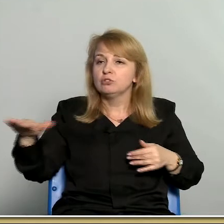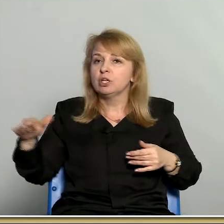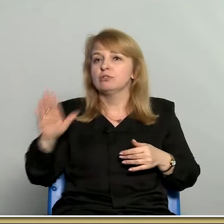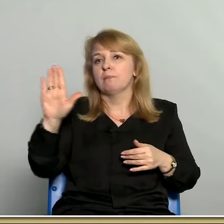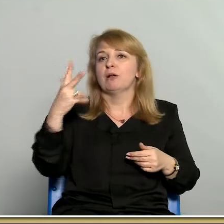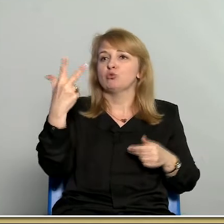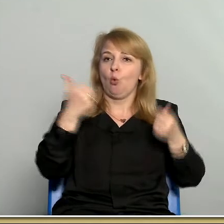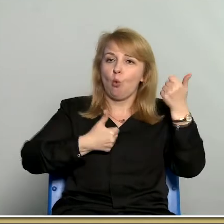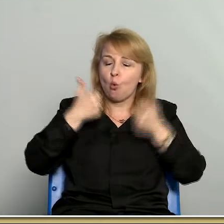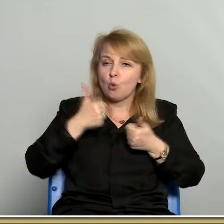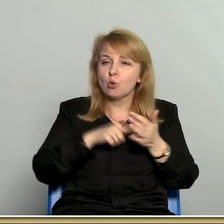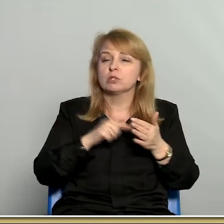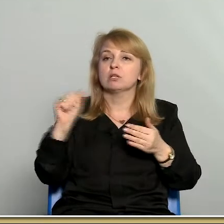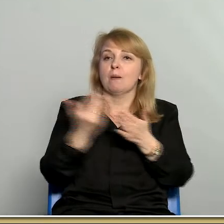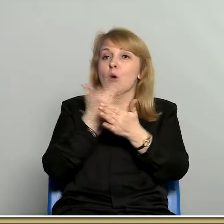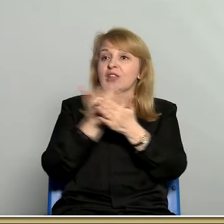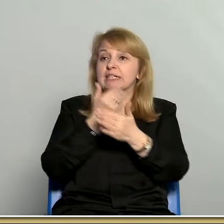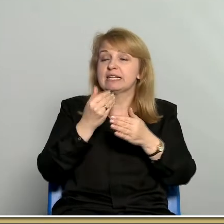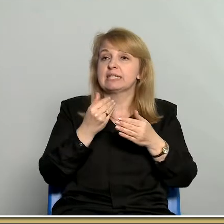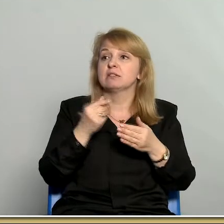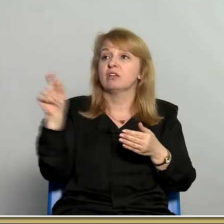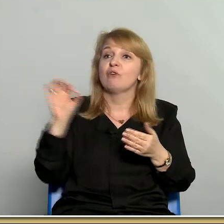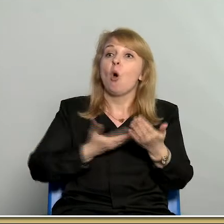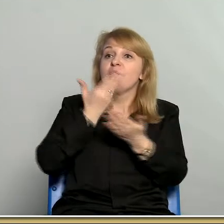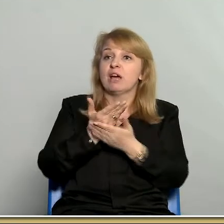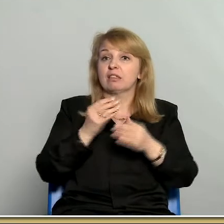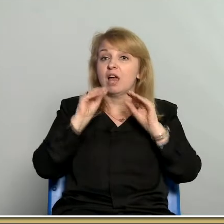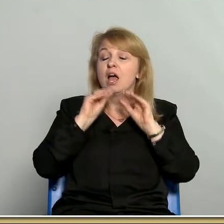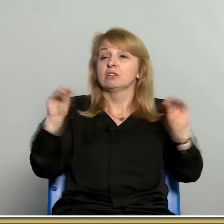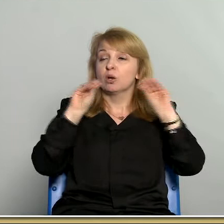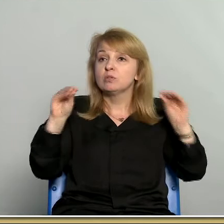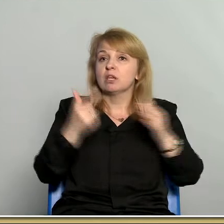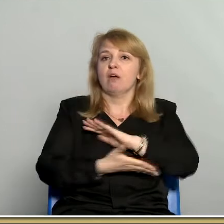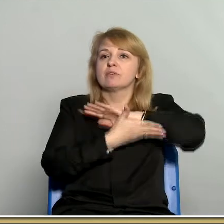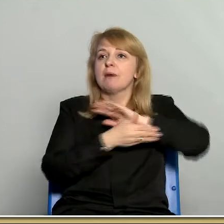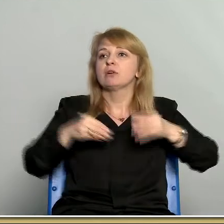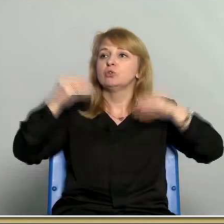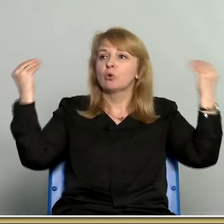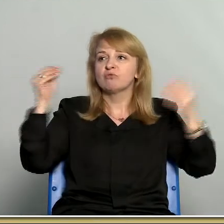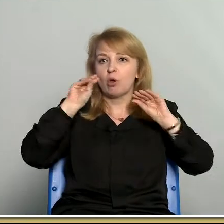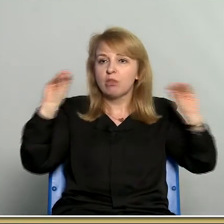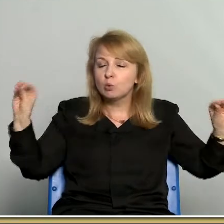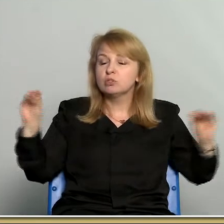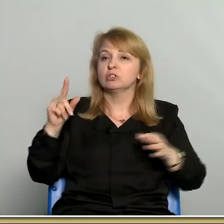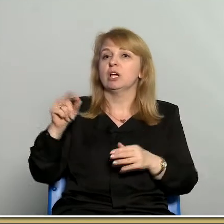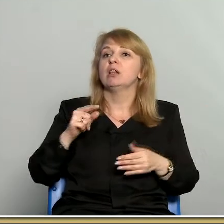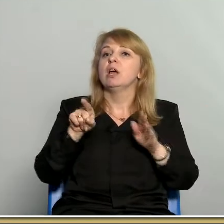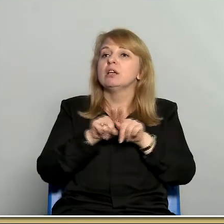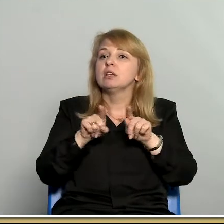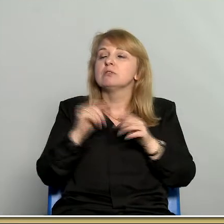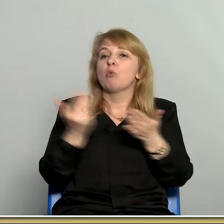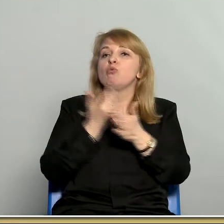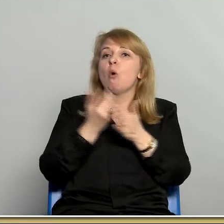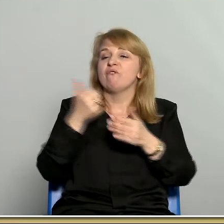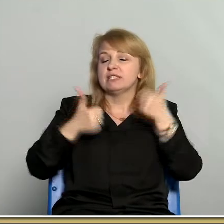trzy konkursy, w sensie modernizacji oferty kształcenia zawodowego, spacie rozwoju nauczycieli zawodu, instruktorów praktycznej nauki